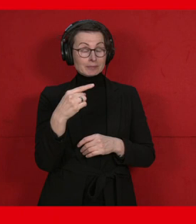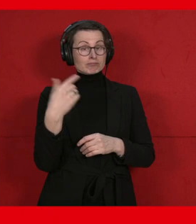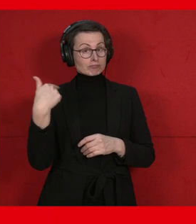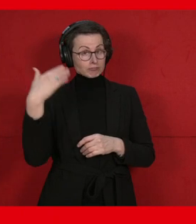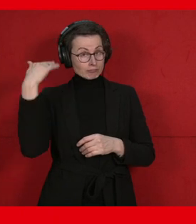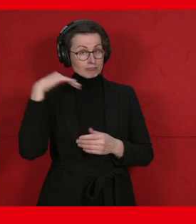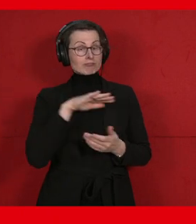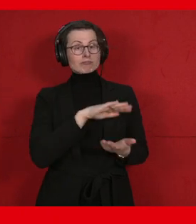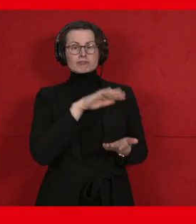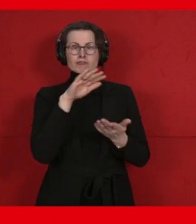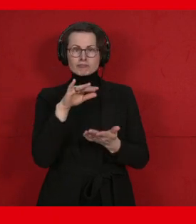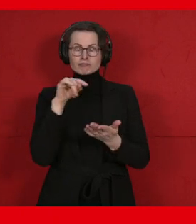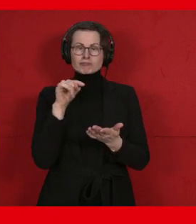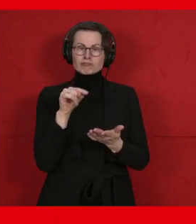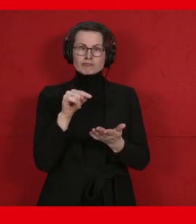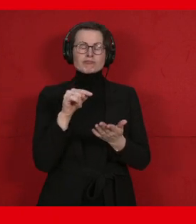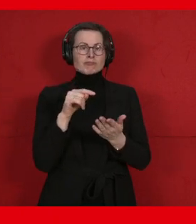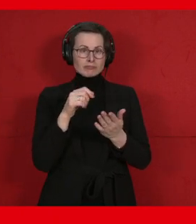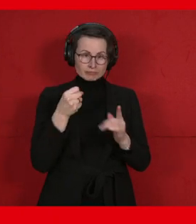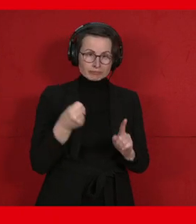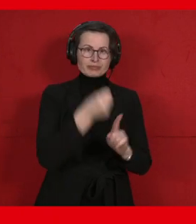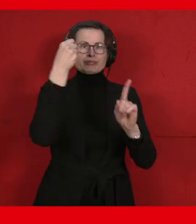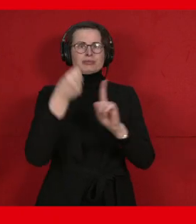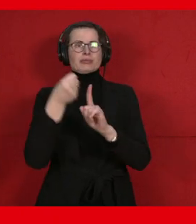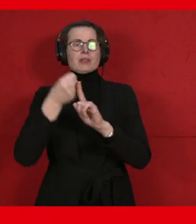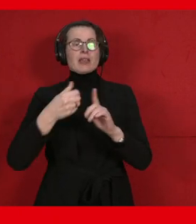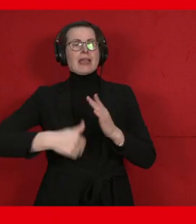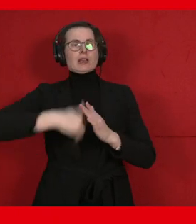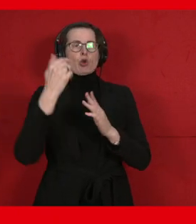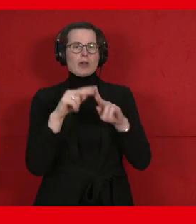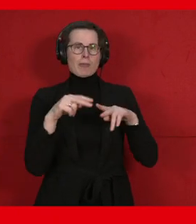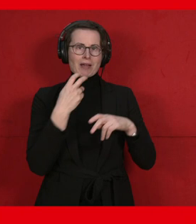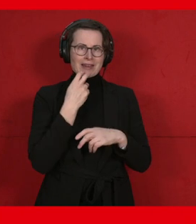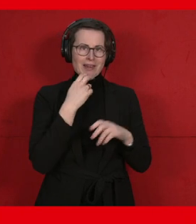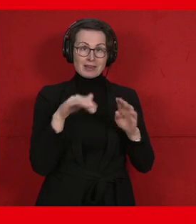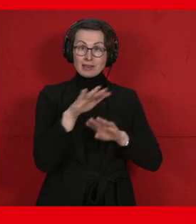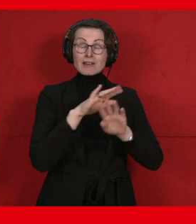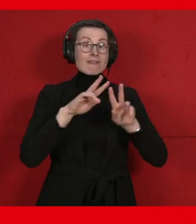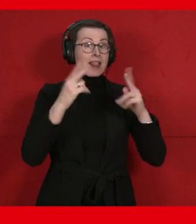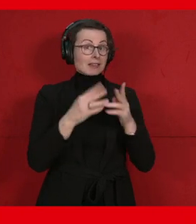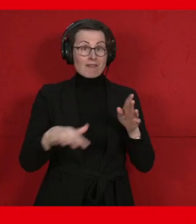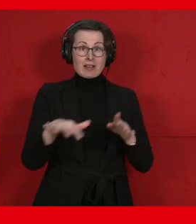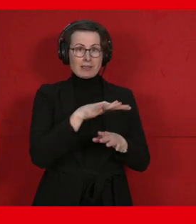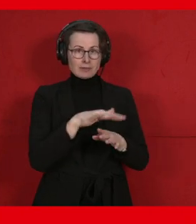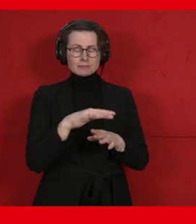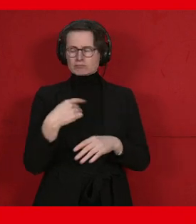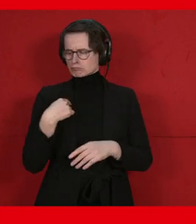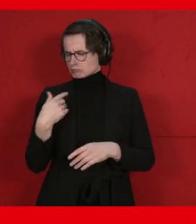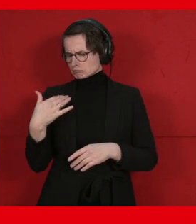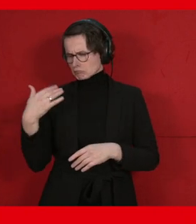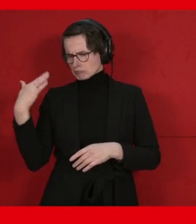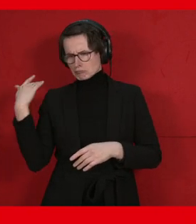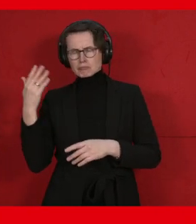es dafür gesorgt hat, dass die erneuerbaren Energien weltweit marktgängig werden. Ich war neulich auf einer, schon ein bisschen